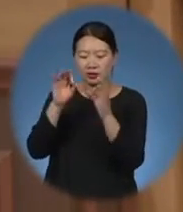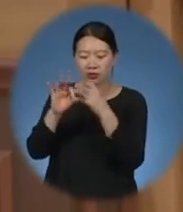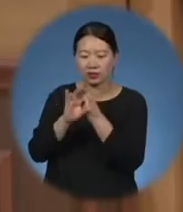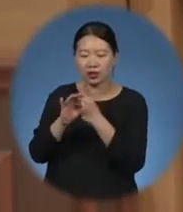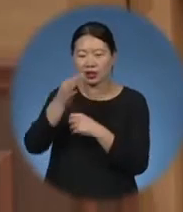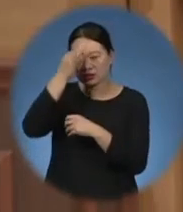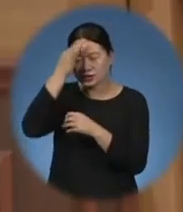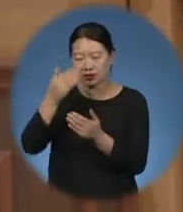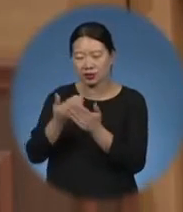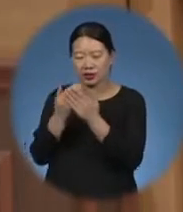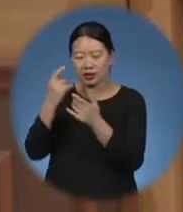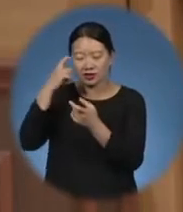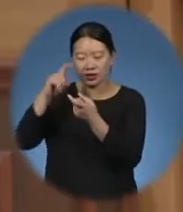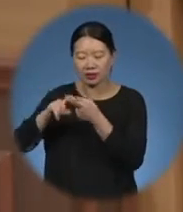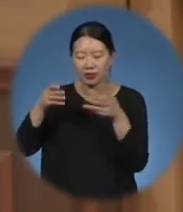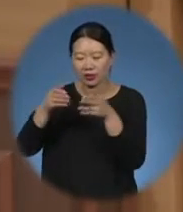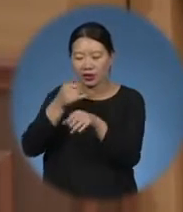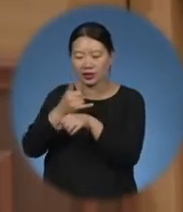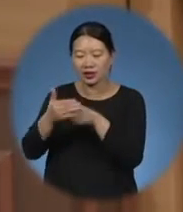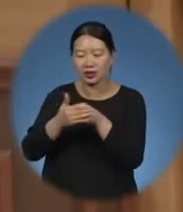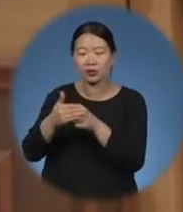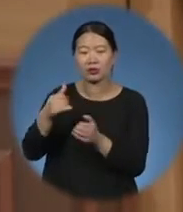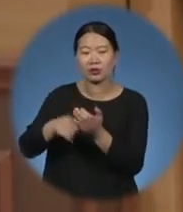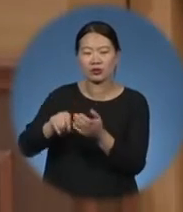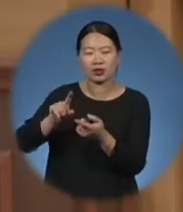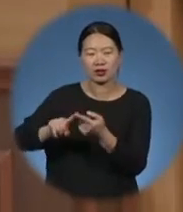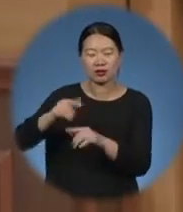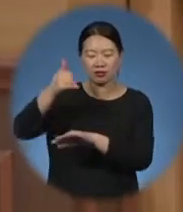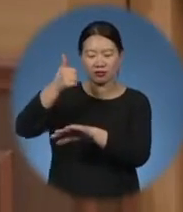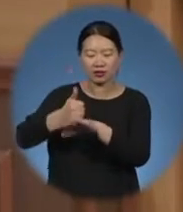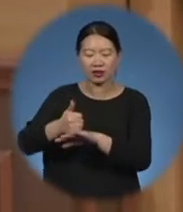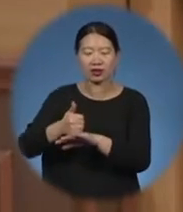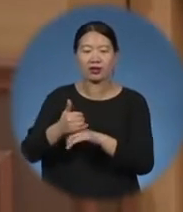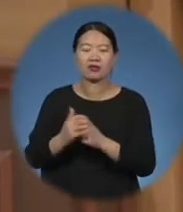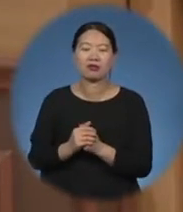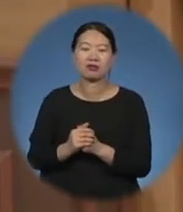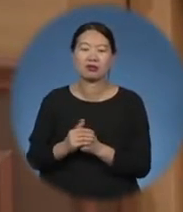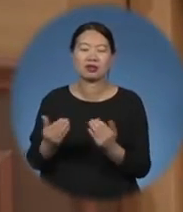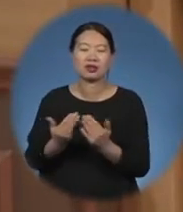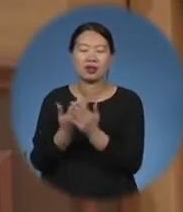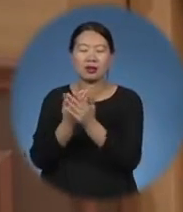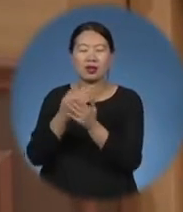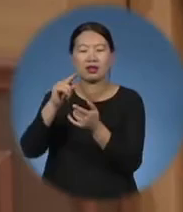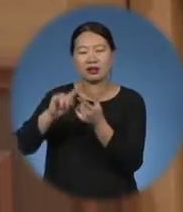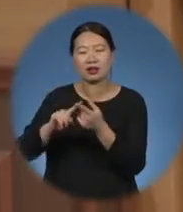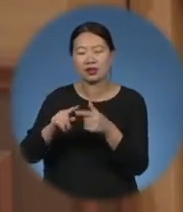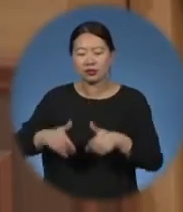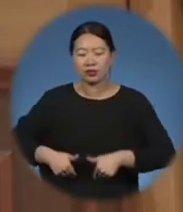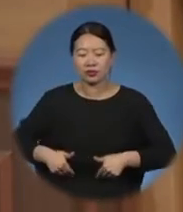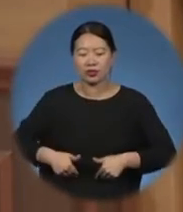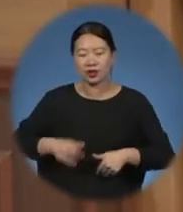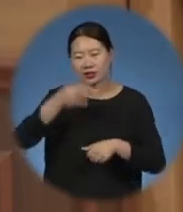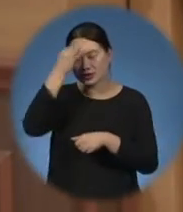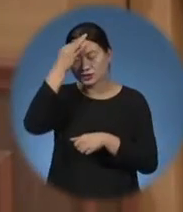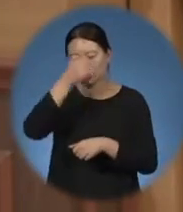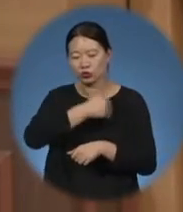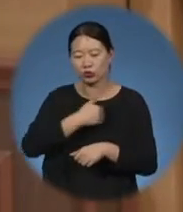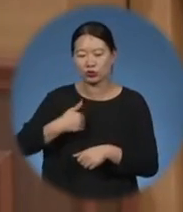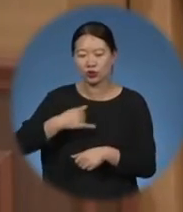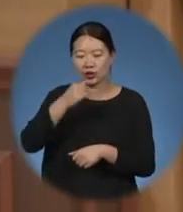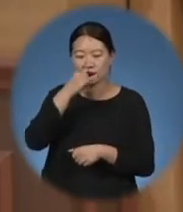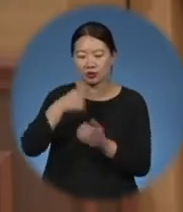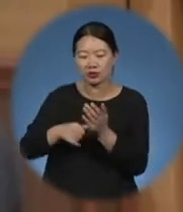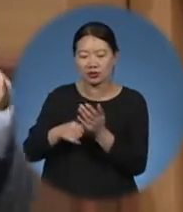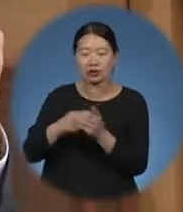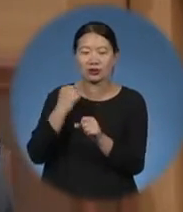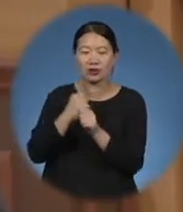개발에 올인을 하게 되면 그 품목에 대해서는 나중에 개발이 그 필요한 성능을 충족시키는 물건이 개발이